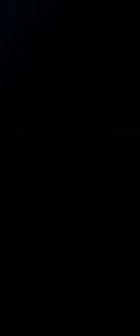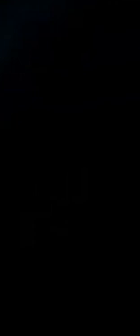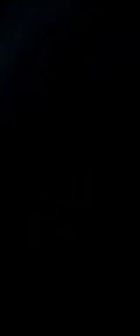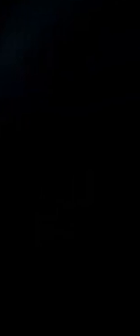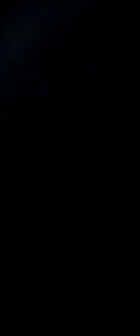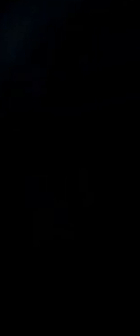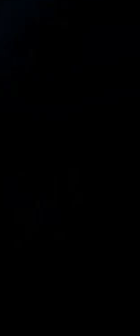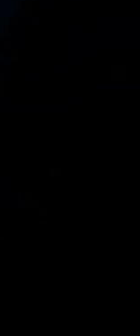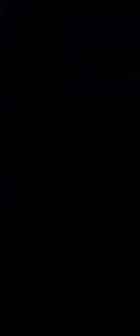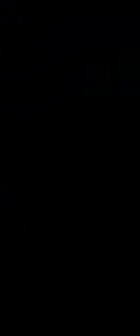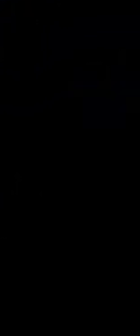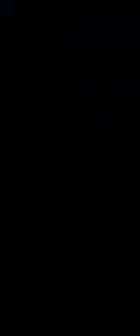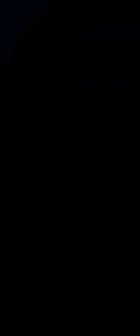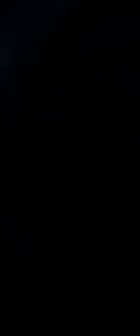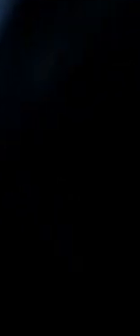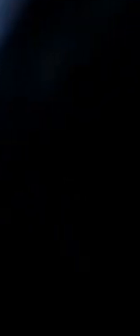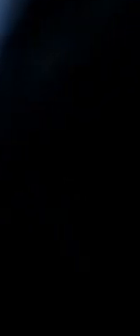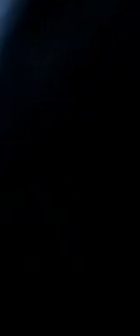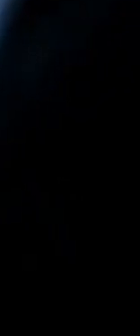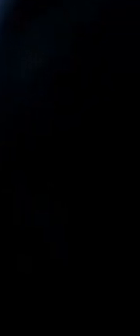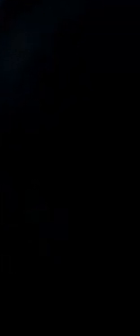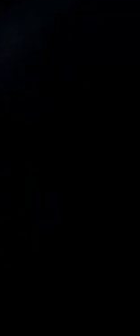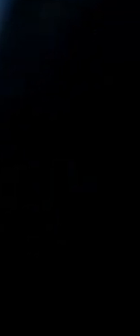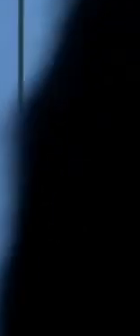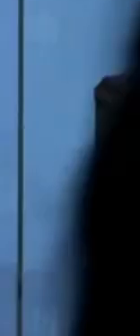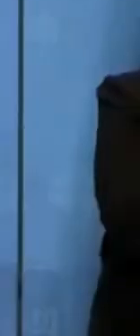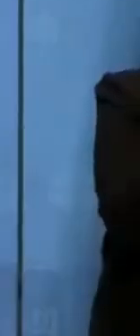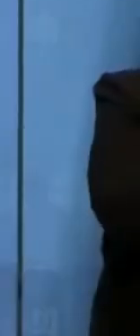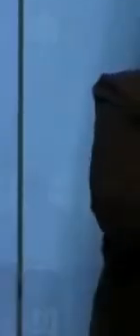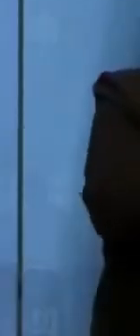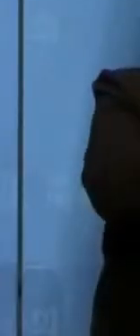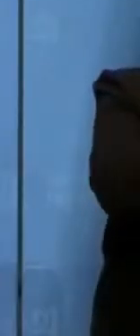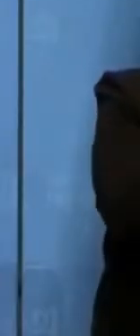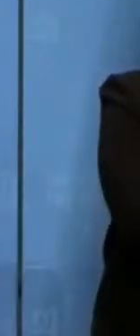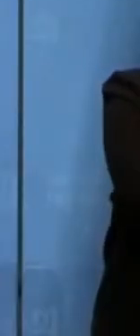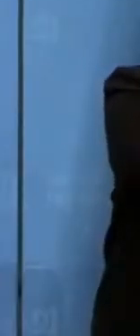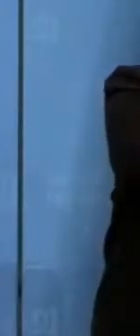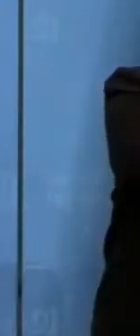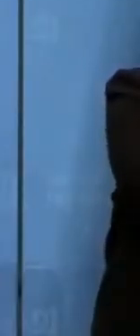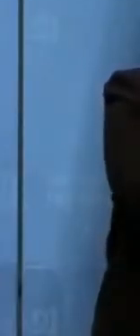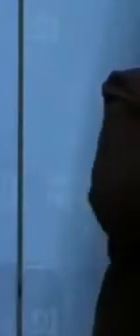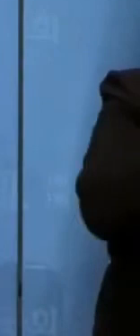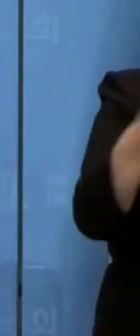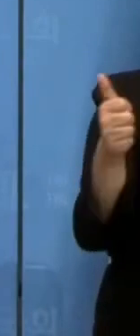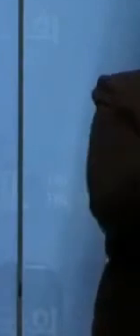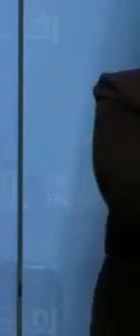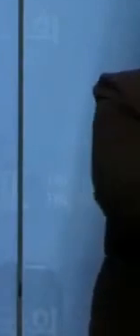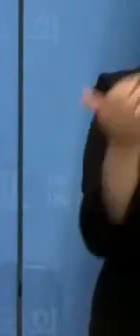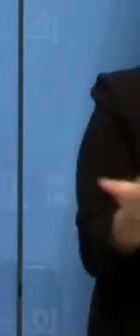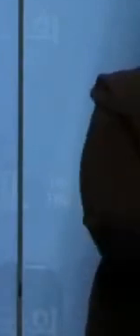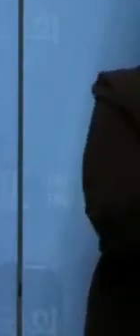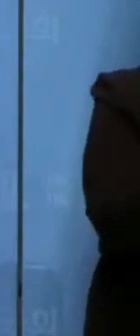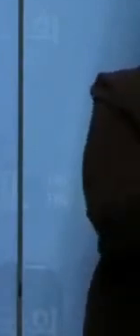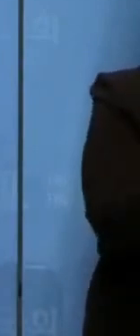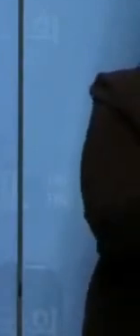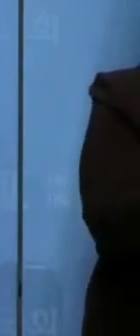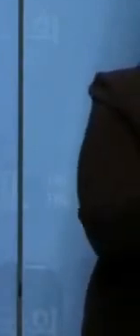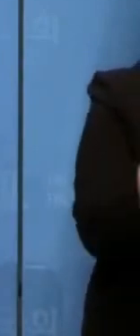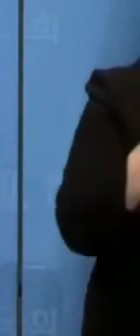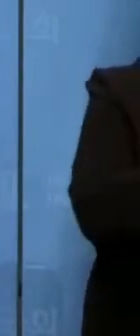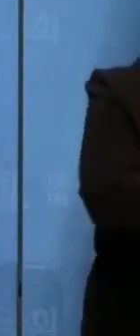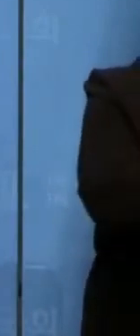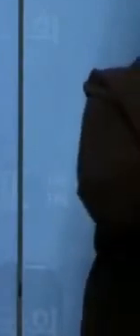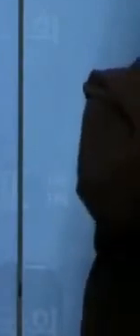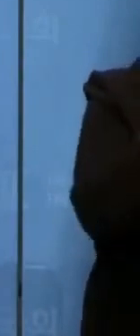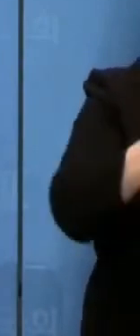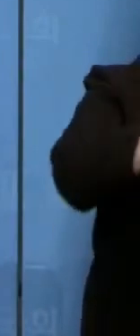새기고 정치의 혁신과 야권의 대통합, 정권교체에 이르기까지 제가 할 수